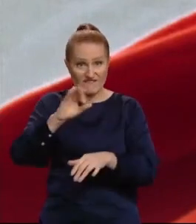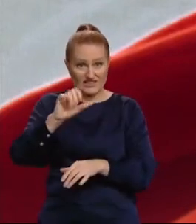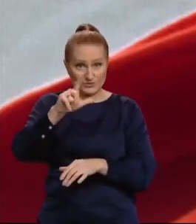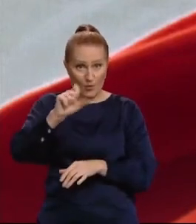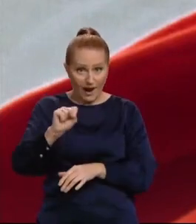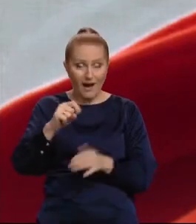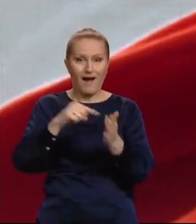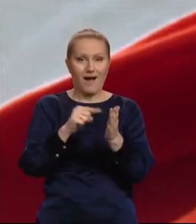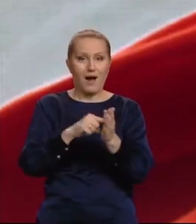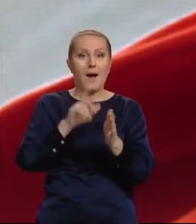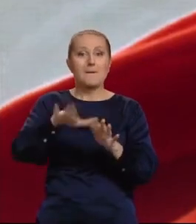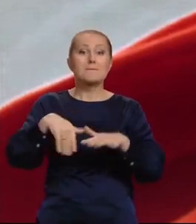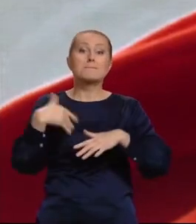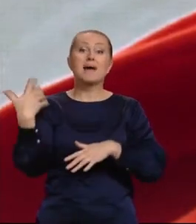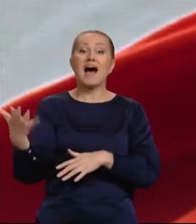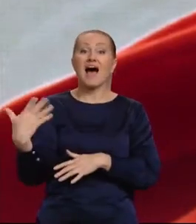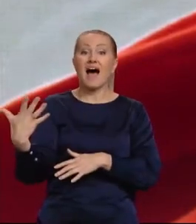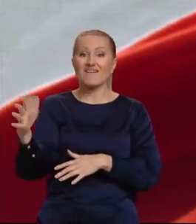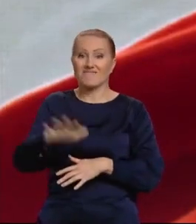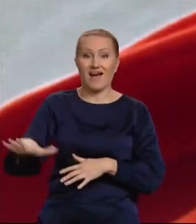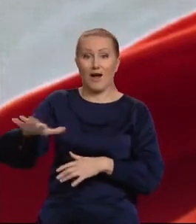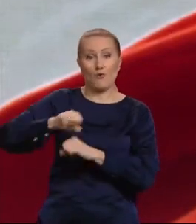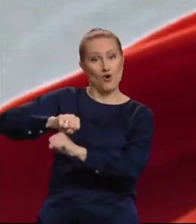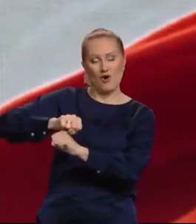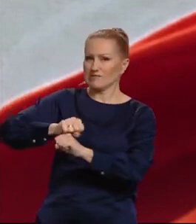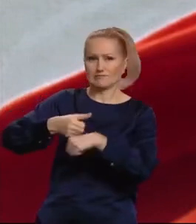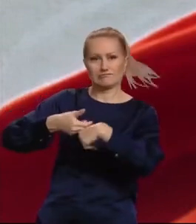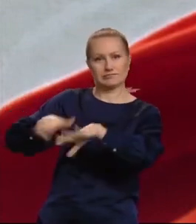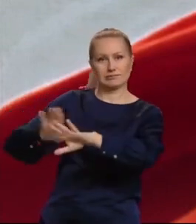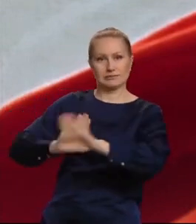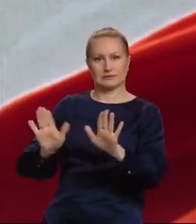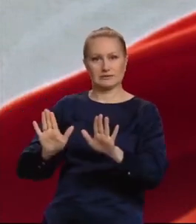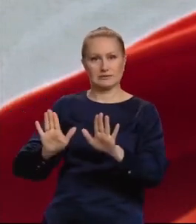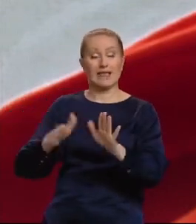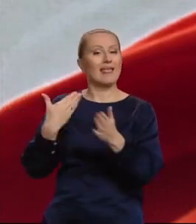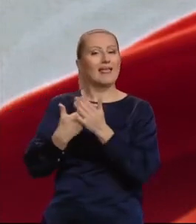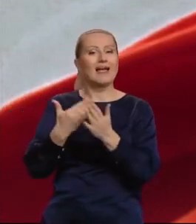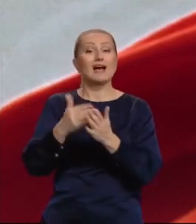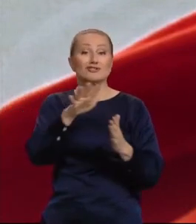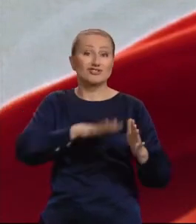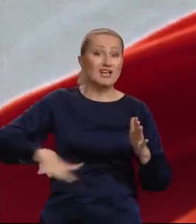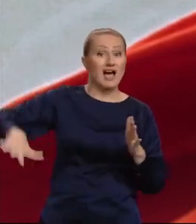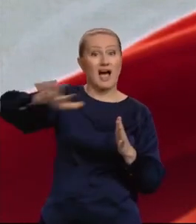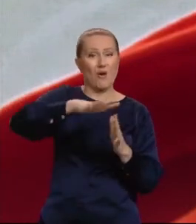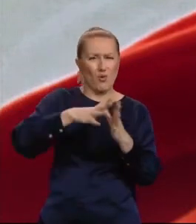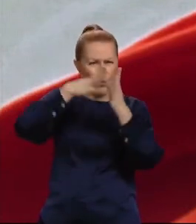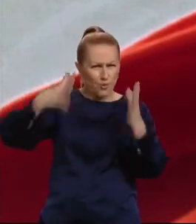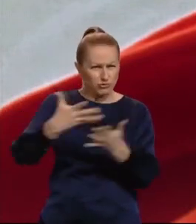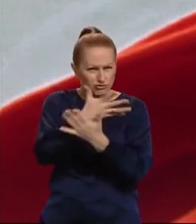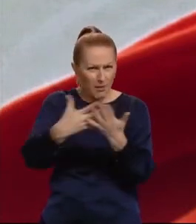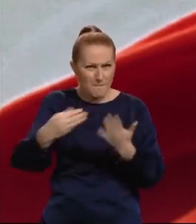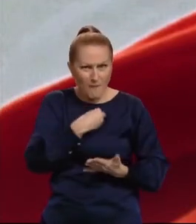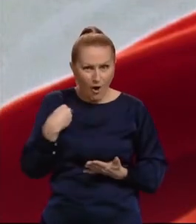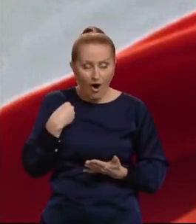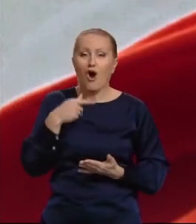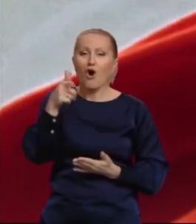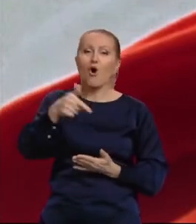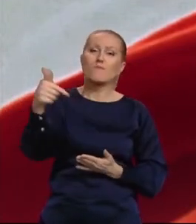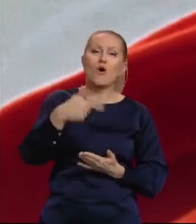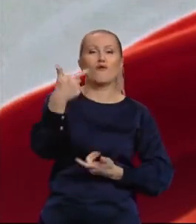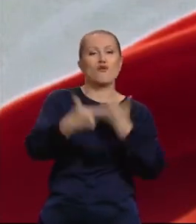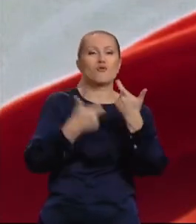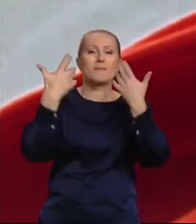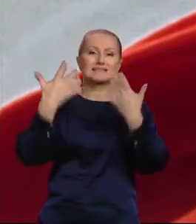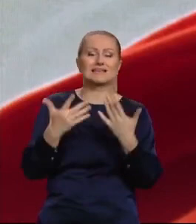Wisły Polska miała nie być broniona. Czyli cała część Polski, ogromna część Polski była wystawiona